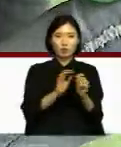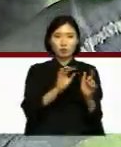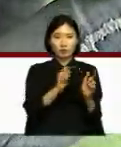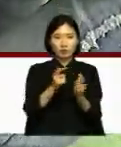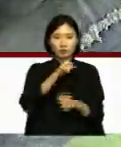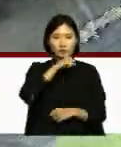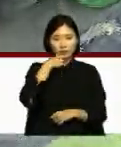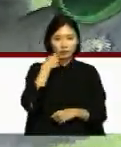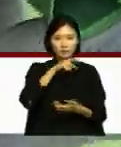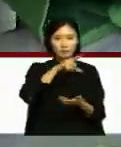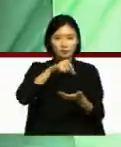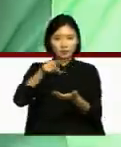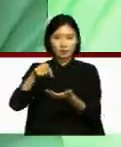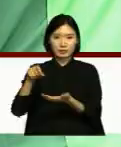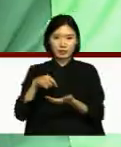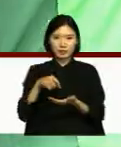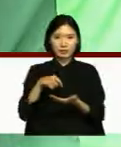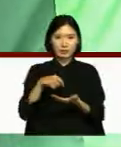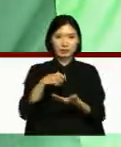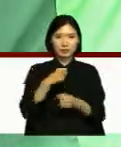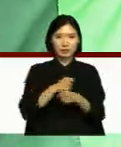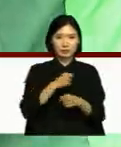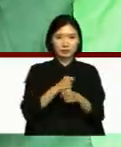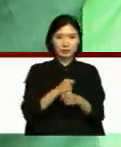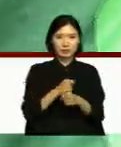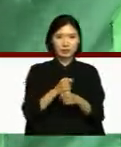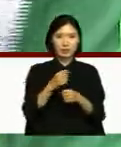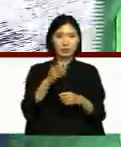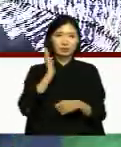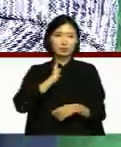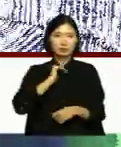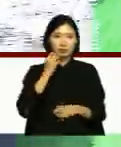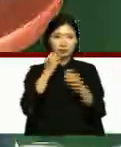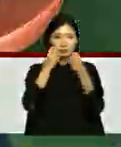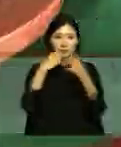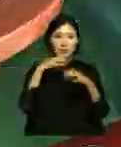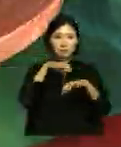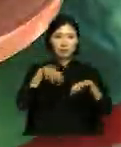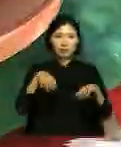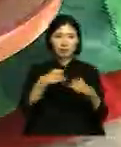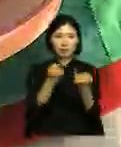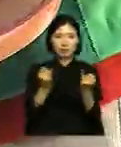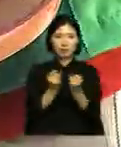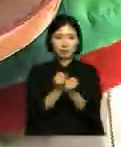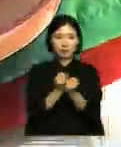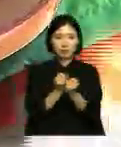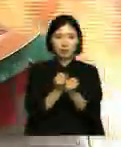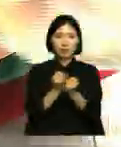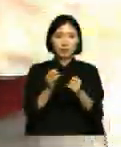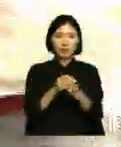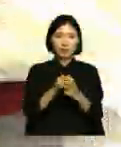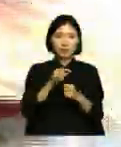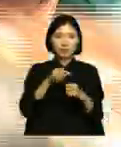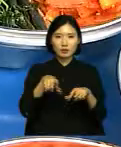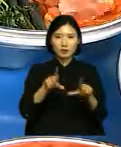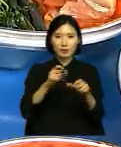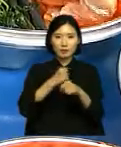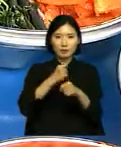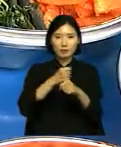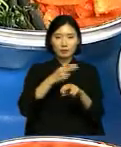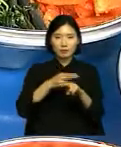밑반찬이 모습을 드러냅니다. 의정부시 새마을의 밑반찬 나눔 봉사입니다. 이날 만든 반찬은